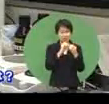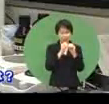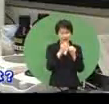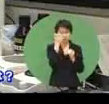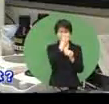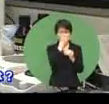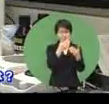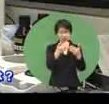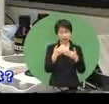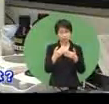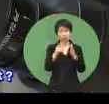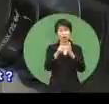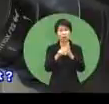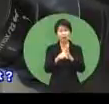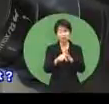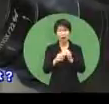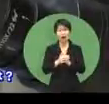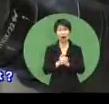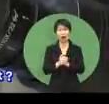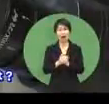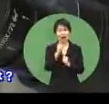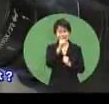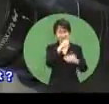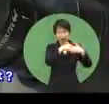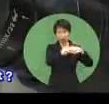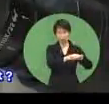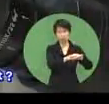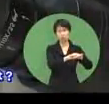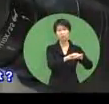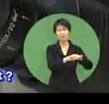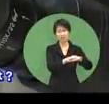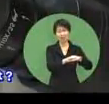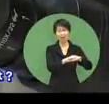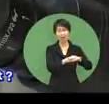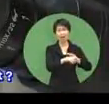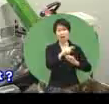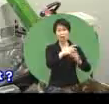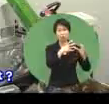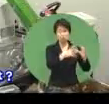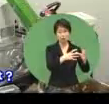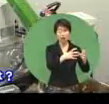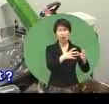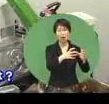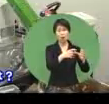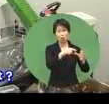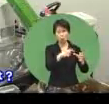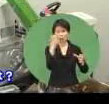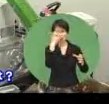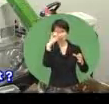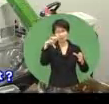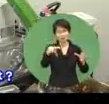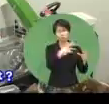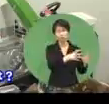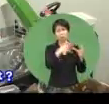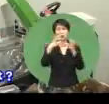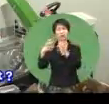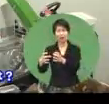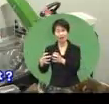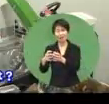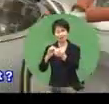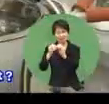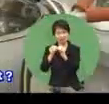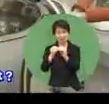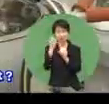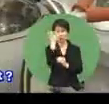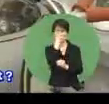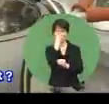ものがありましたら、一旦保留措置にしまして、検体を検査車に持ち帰って精密検査をい